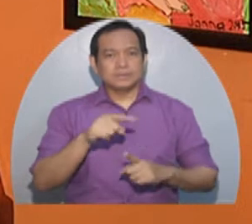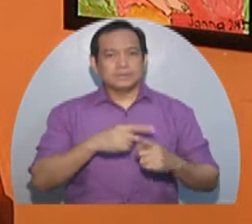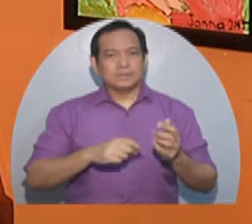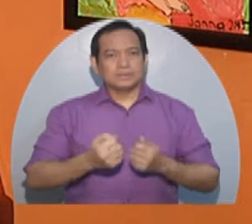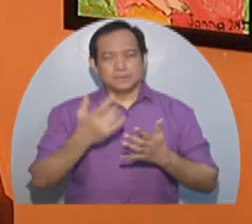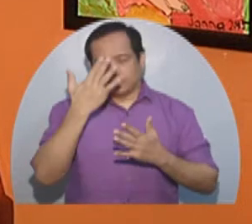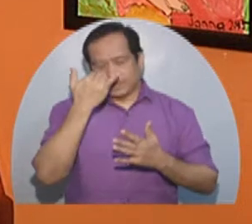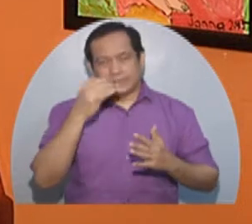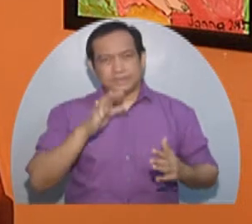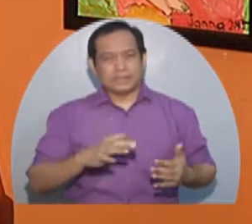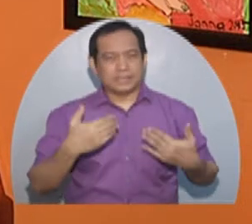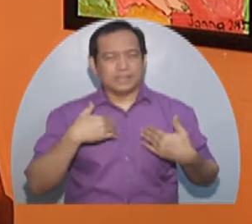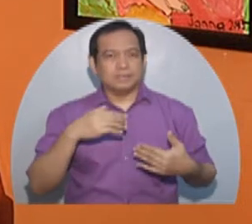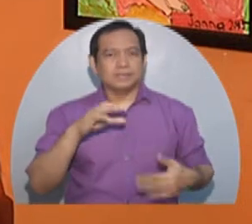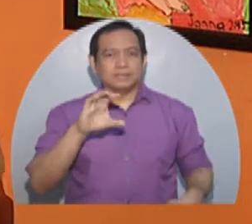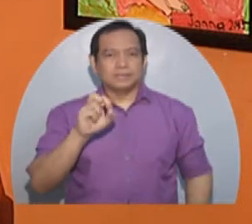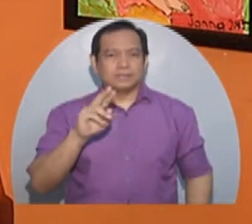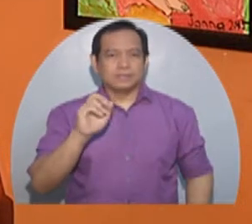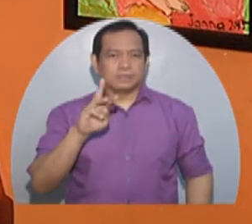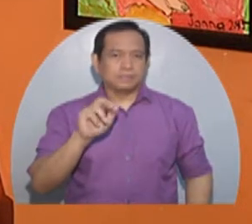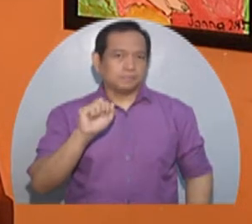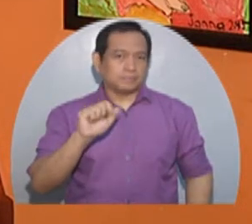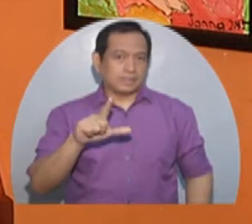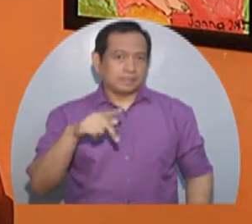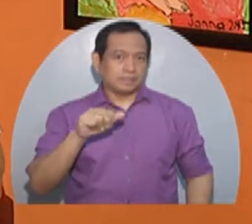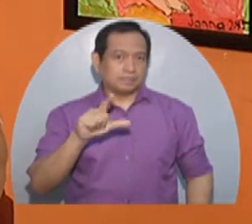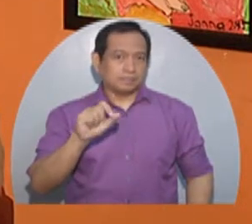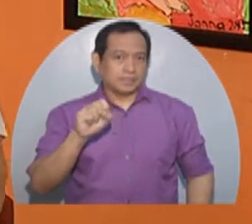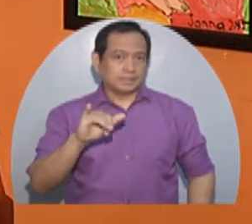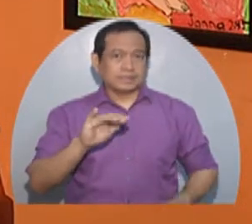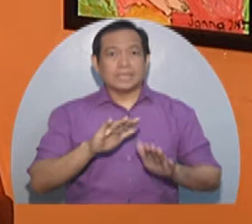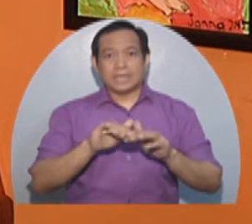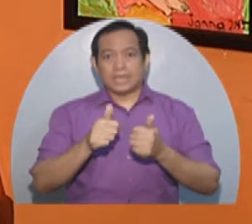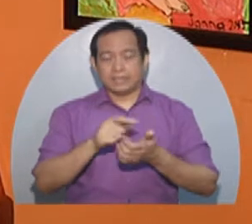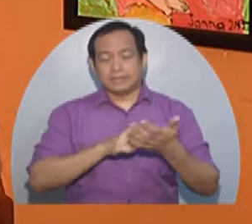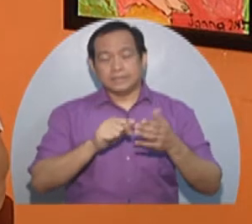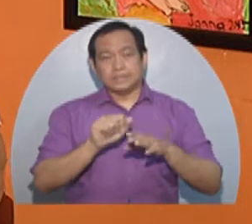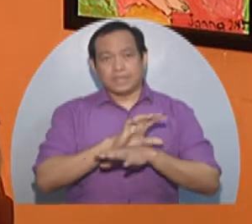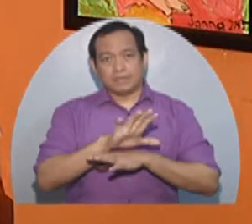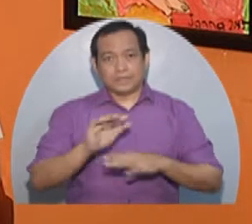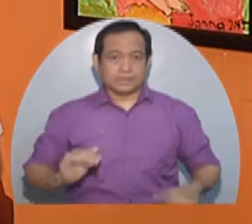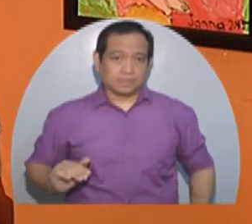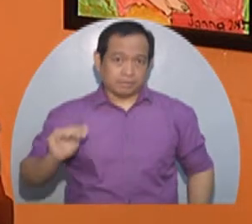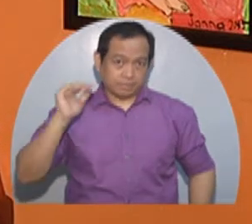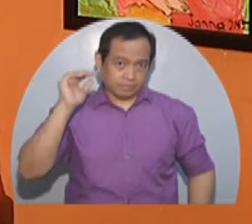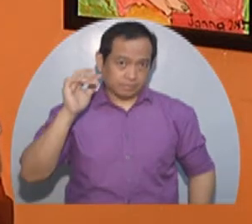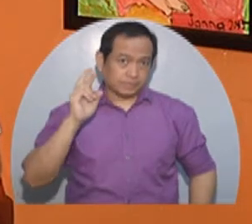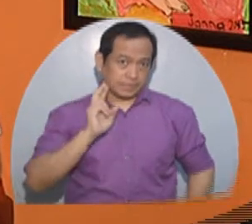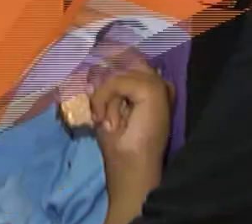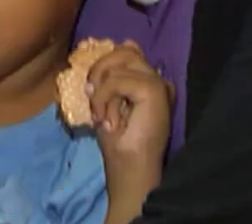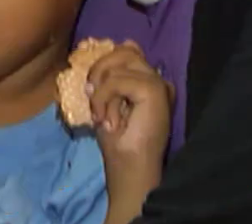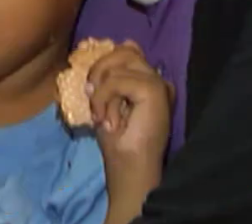bakit nagkaroon siya ng cerebral palsy. Paano ba ito nakakaapekto sa paglaki ni Rihanna? Panoorin natin ang kanyang